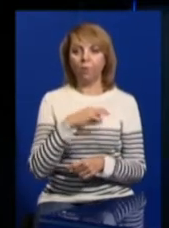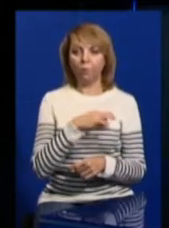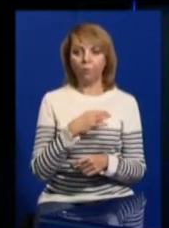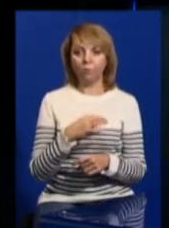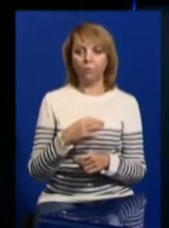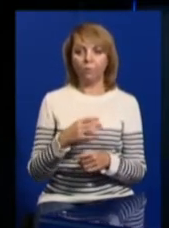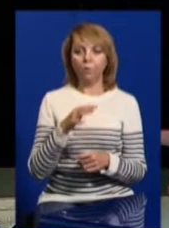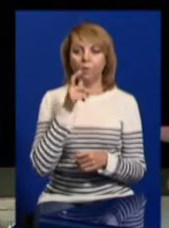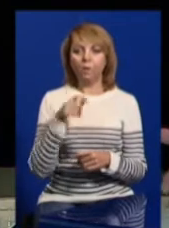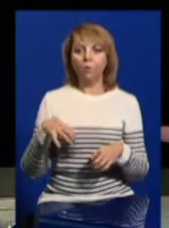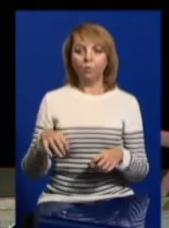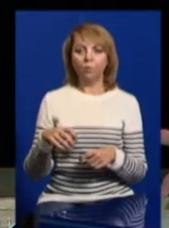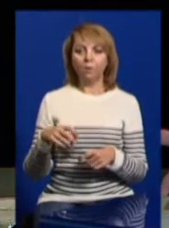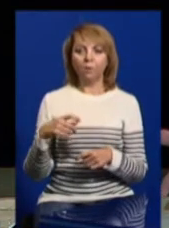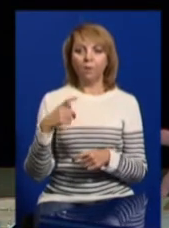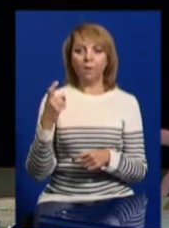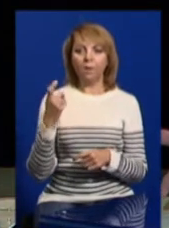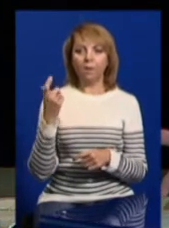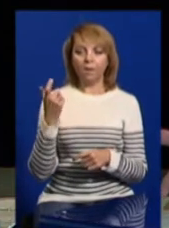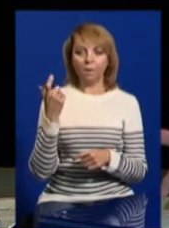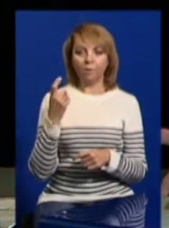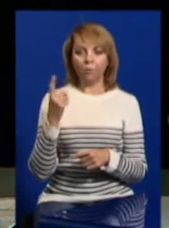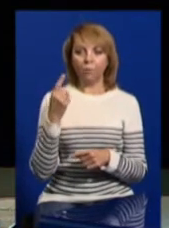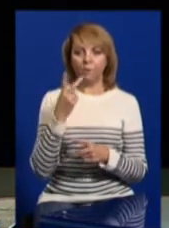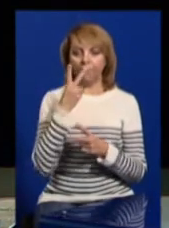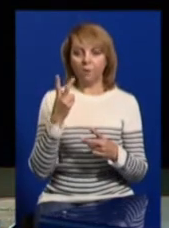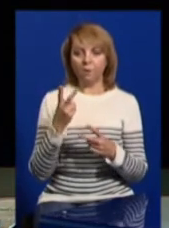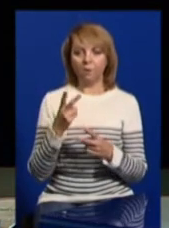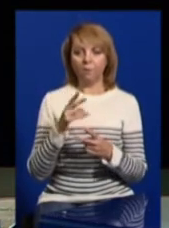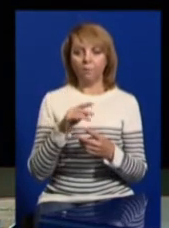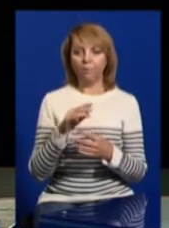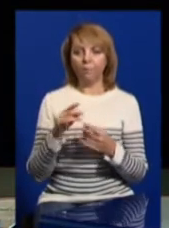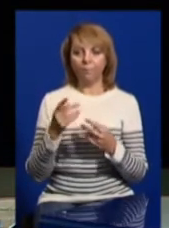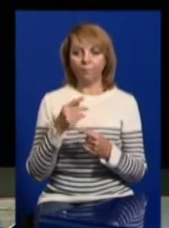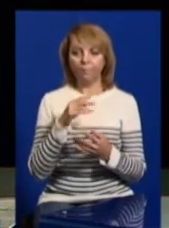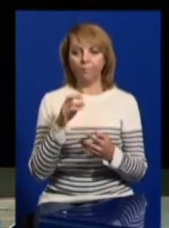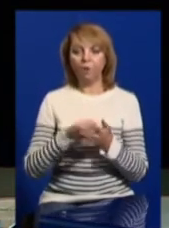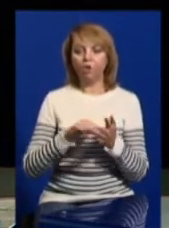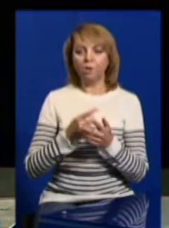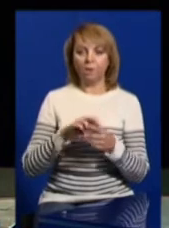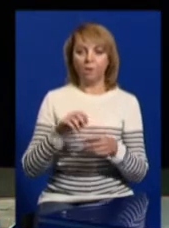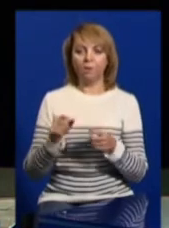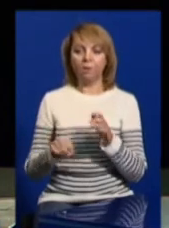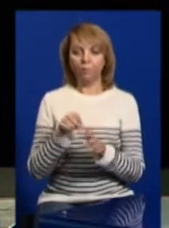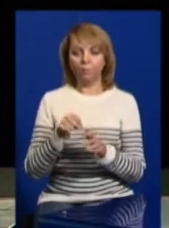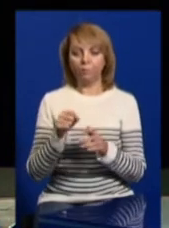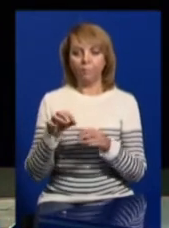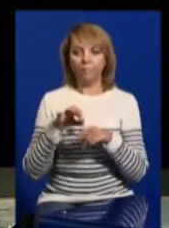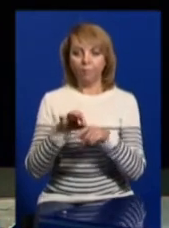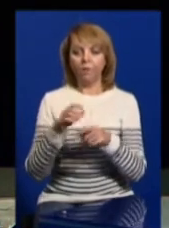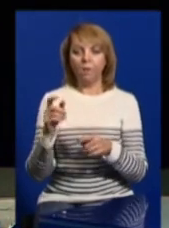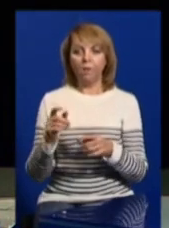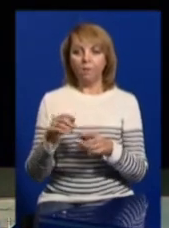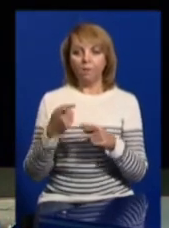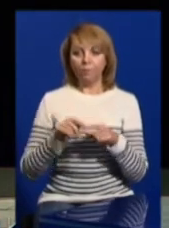коли прокуратура Харківської області не бачить цьому ніяких підстав для порушення кримінальної справи, треба просто поставити себе на місце,